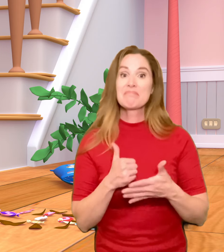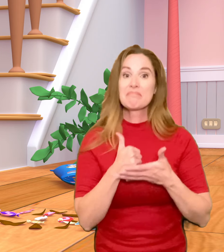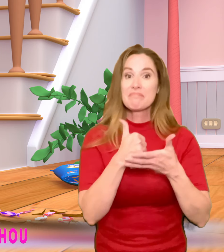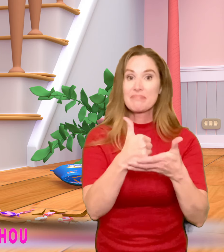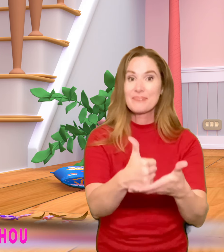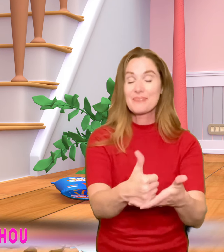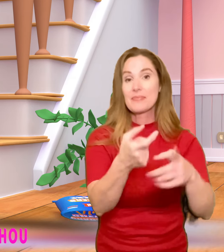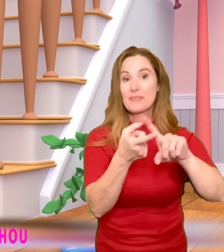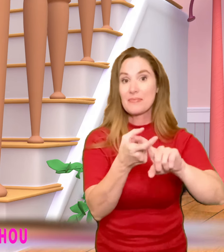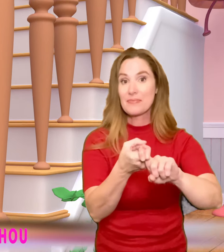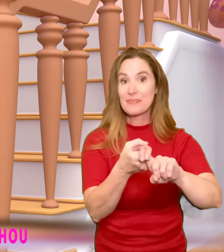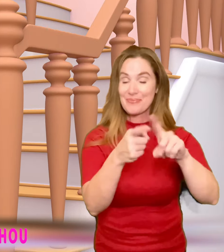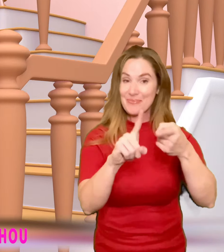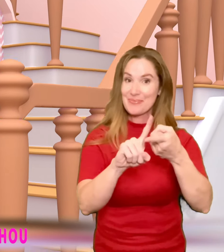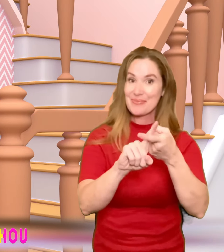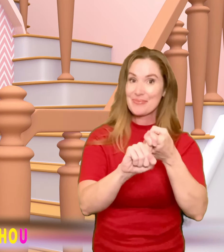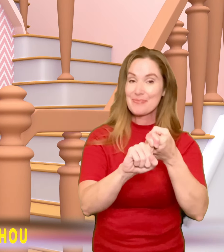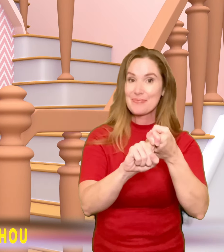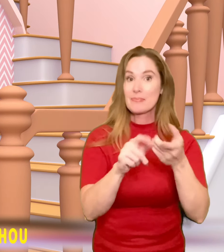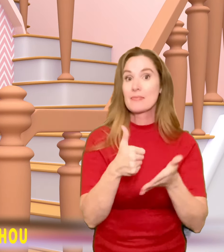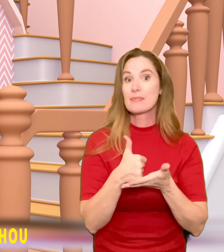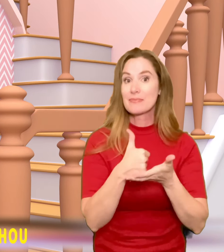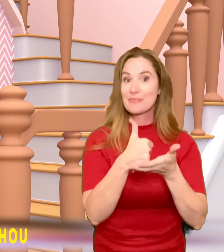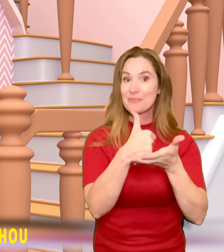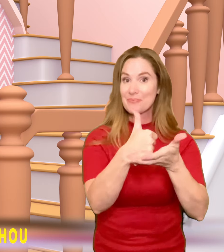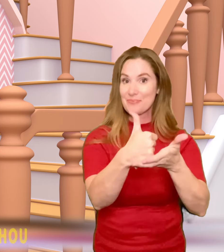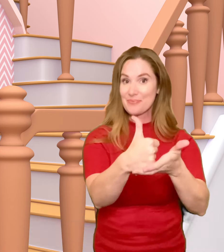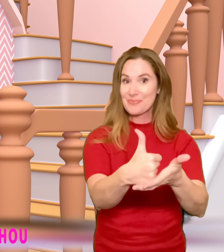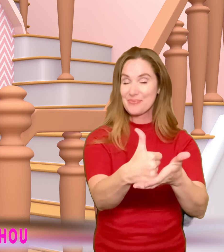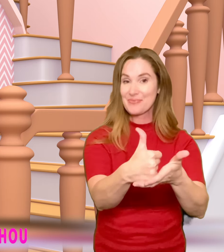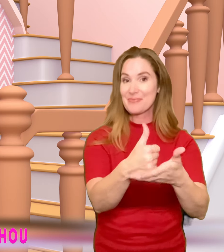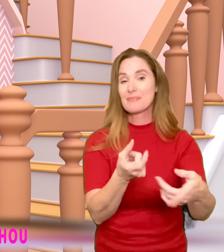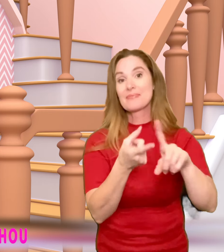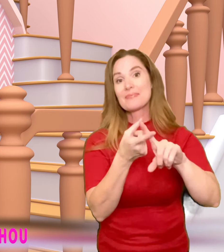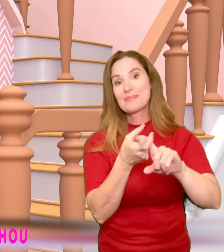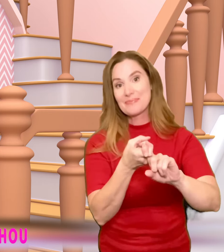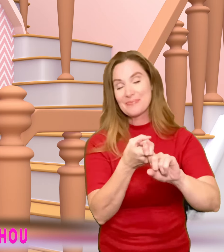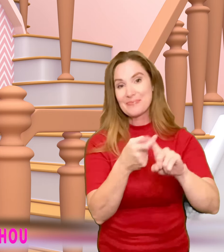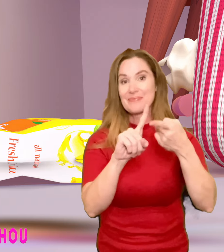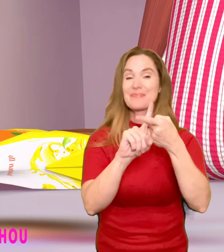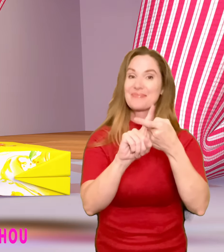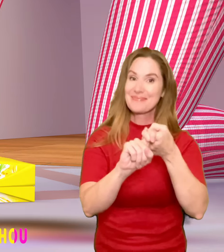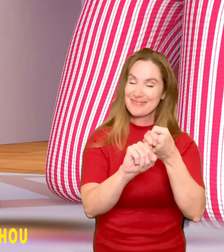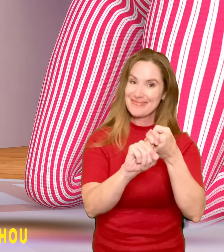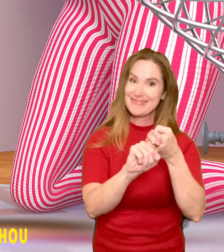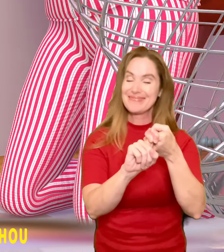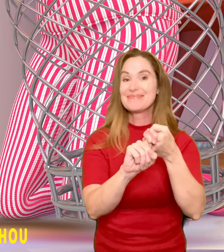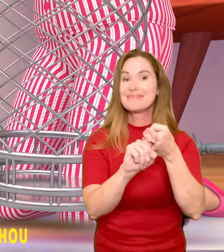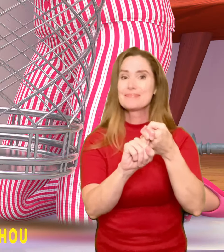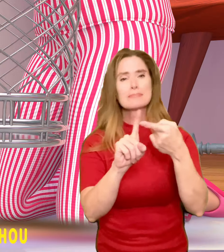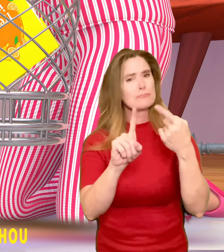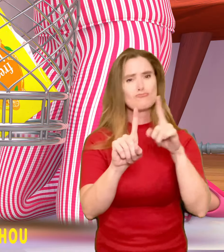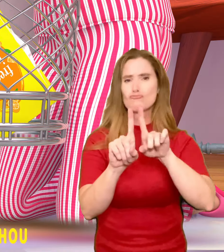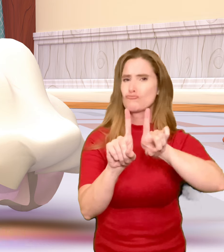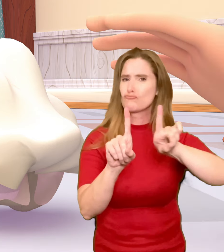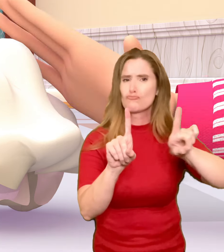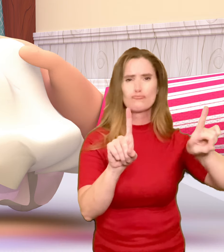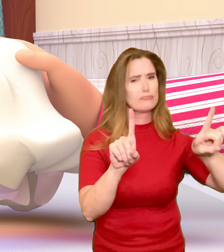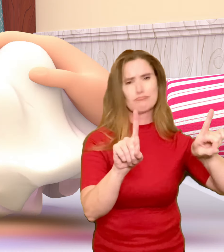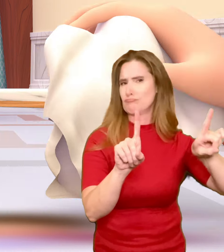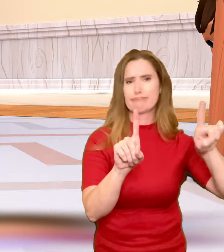友達を手伝いましょう友達を手伝いましょう